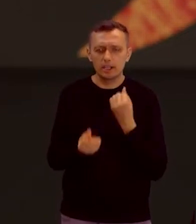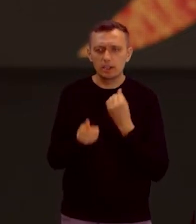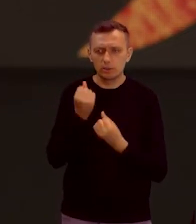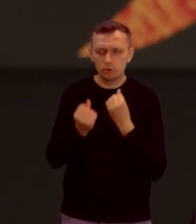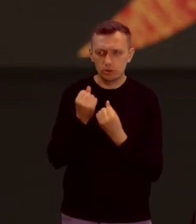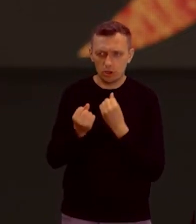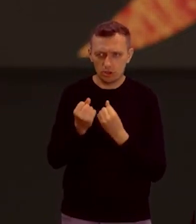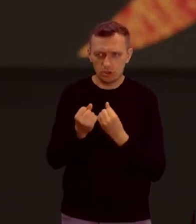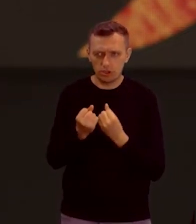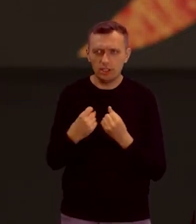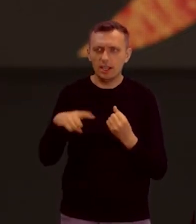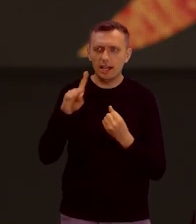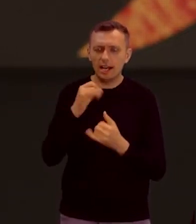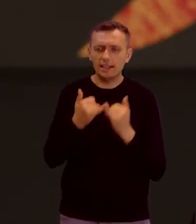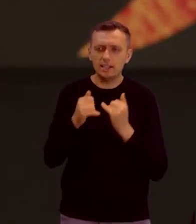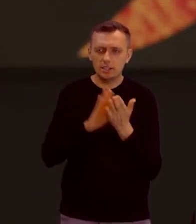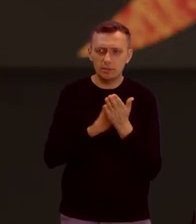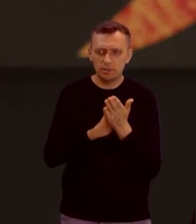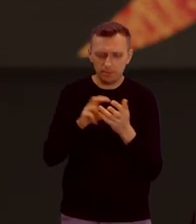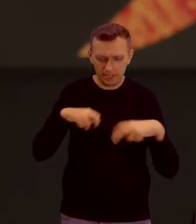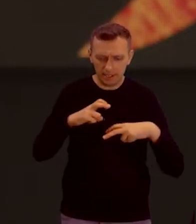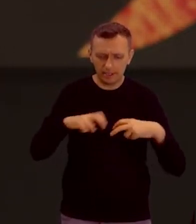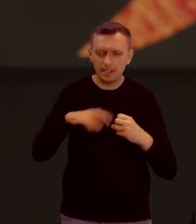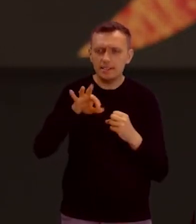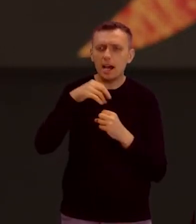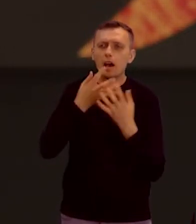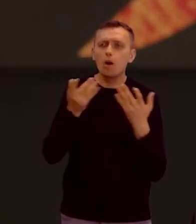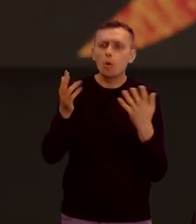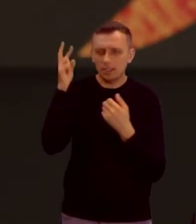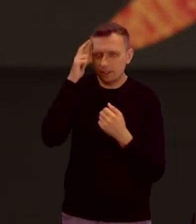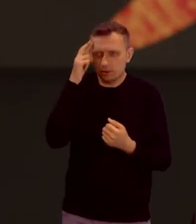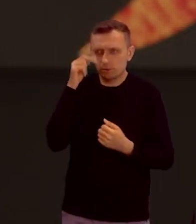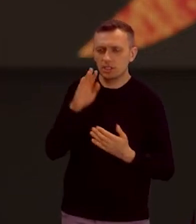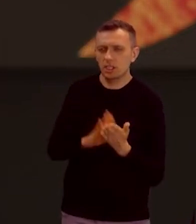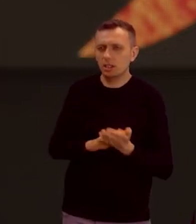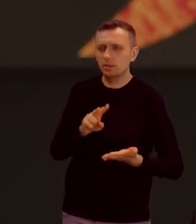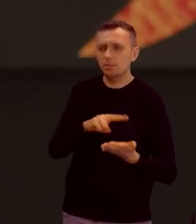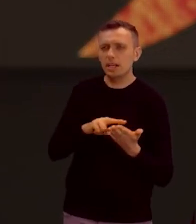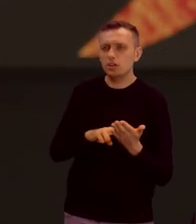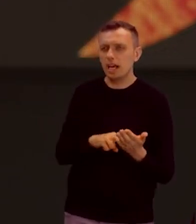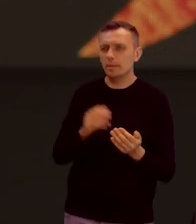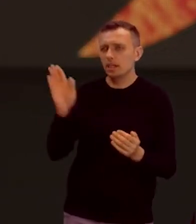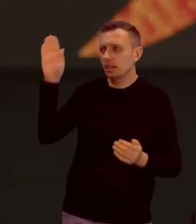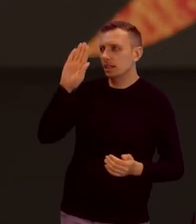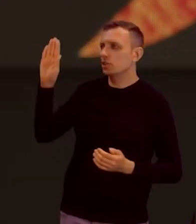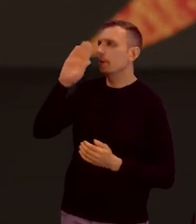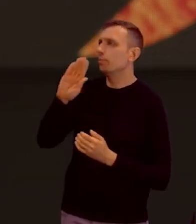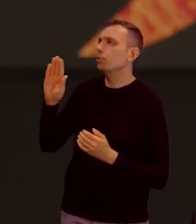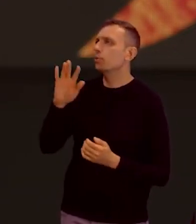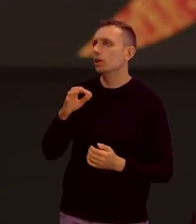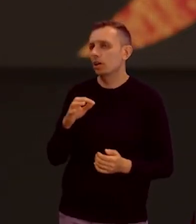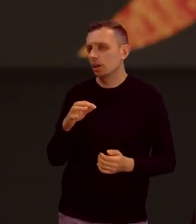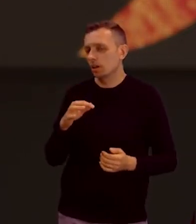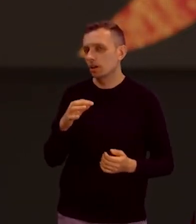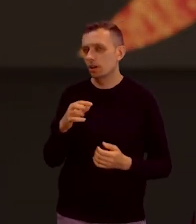Biblia także mówi, że Bóg bierze osobistą odpowiedzialność za stworzenie życia w łonie